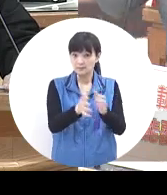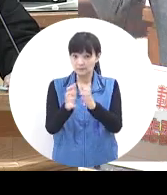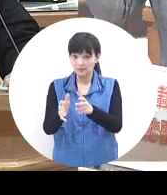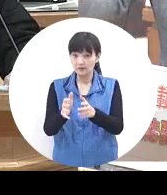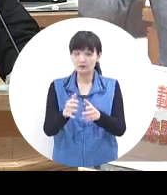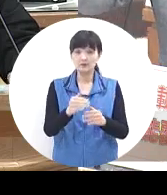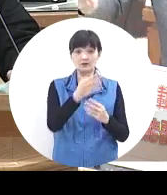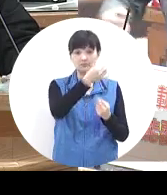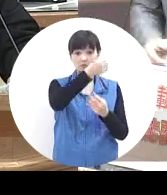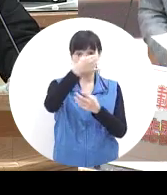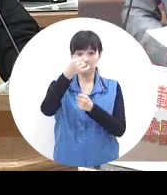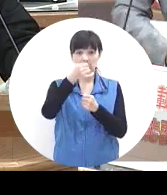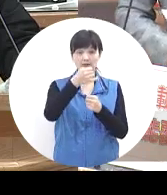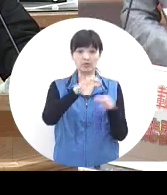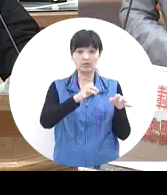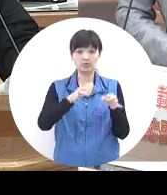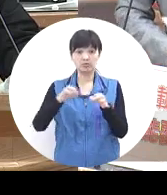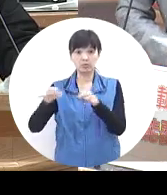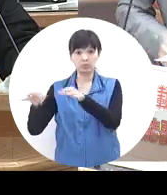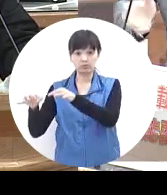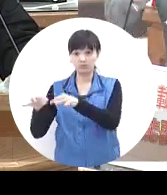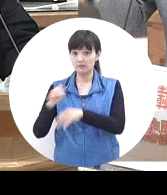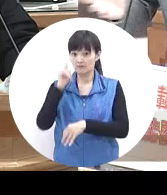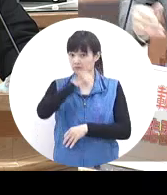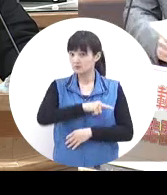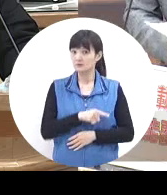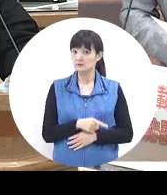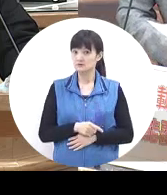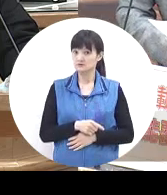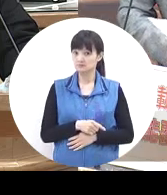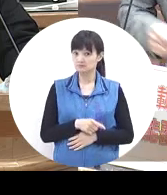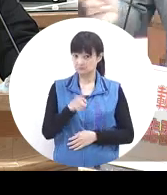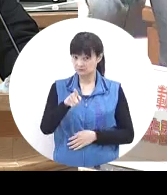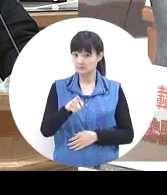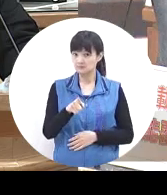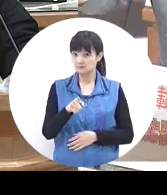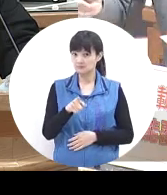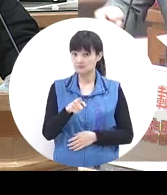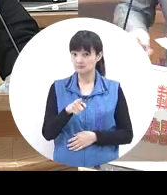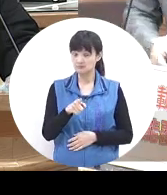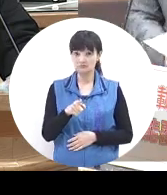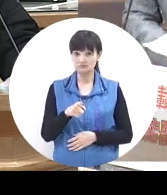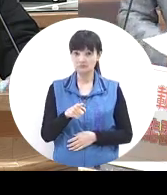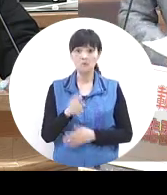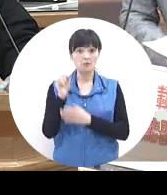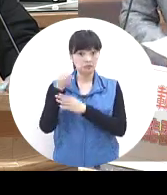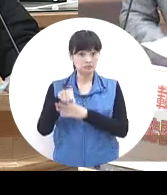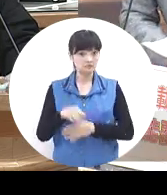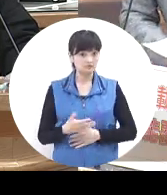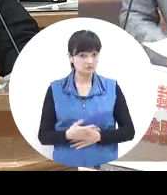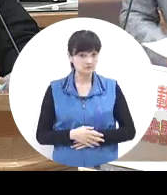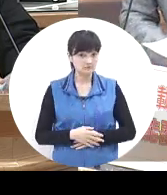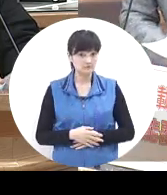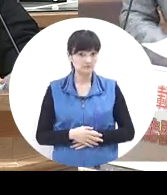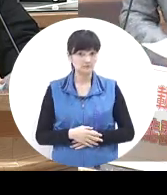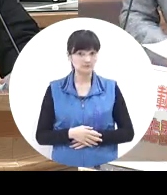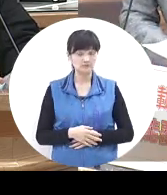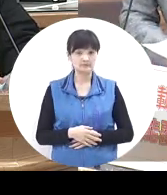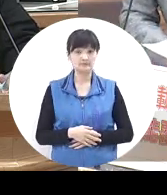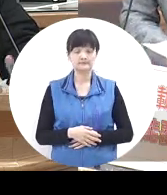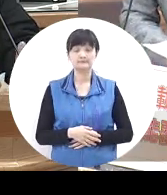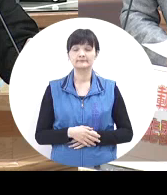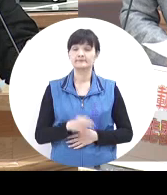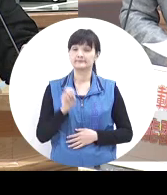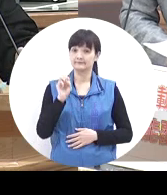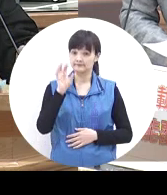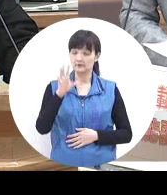高，或是当巴黎的这个设备，这个已经完成之后，是不是可以做个承诺？ 这样子啦，这样子啦，我们尽量